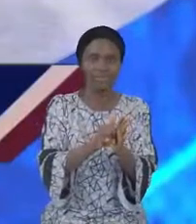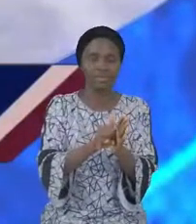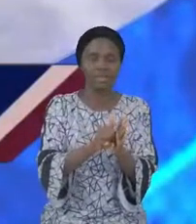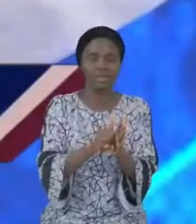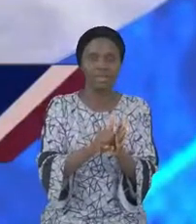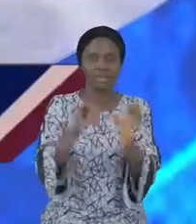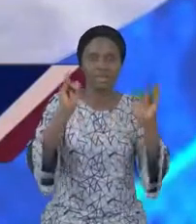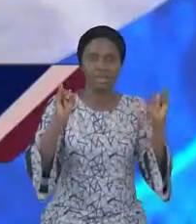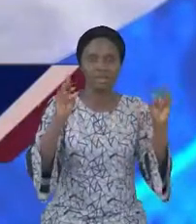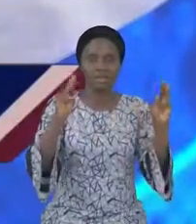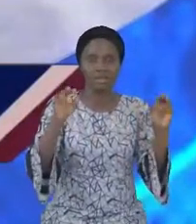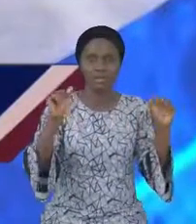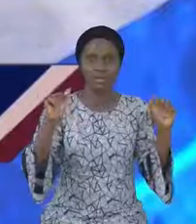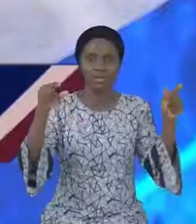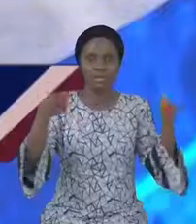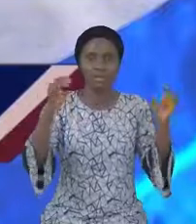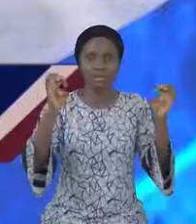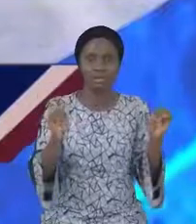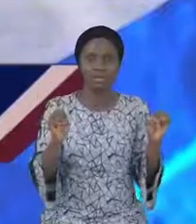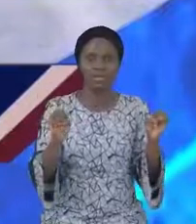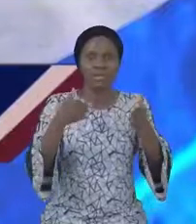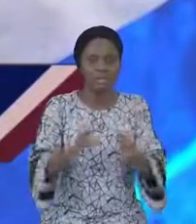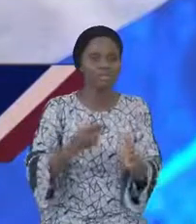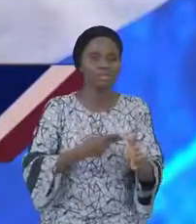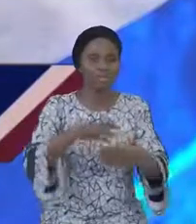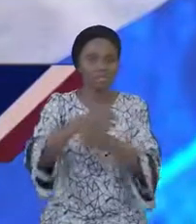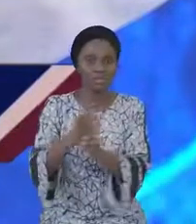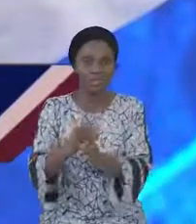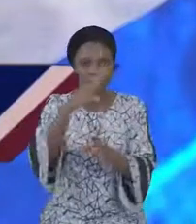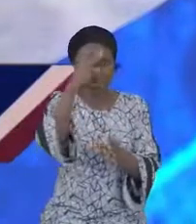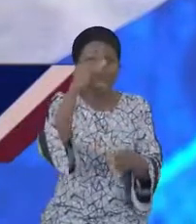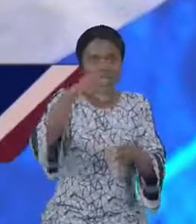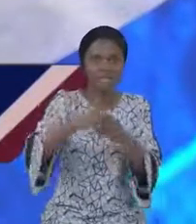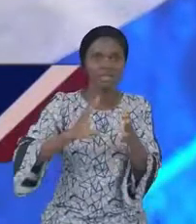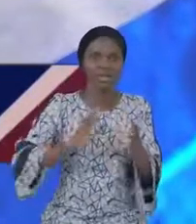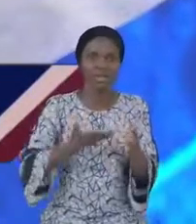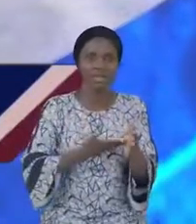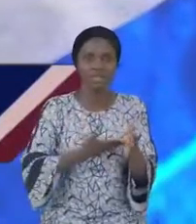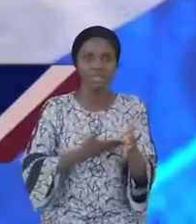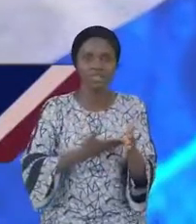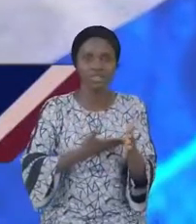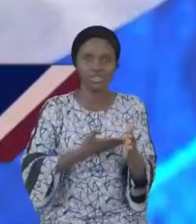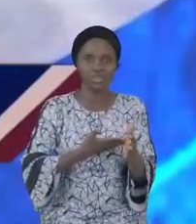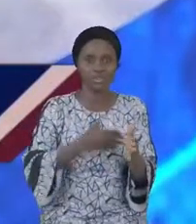C'était l'objectif, le plan, le dessein de Dieu. Faisons l'homme à notre image,